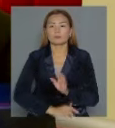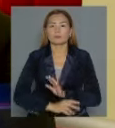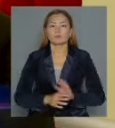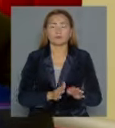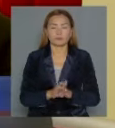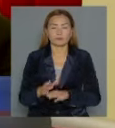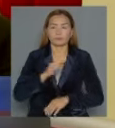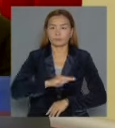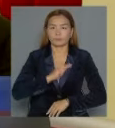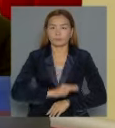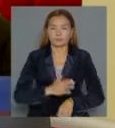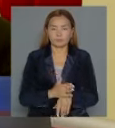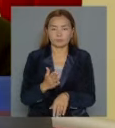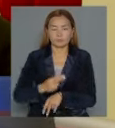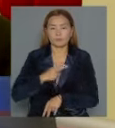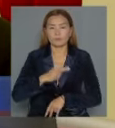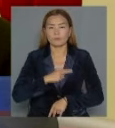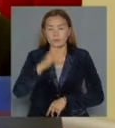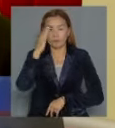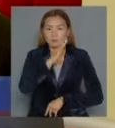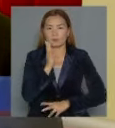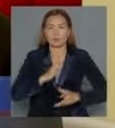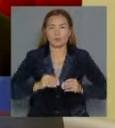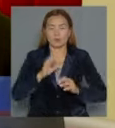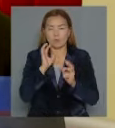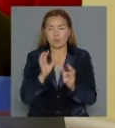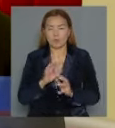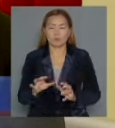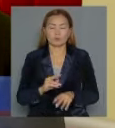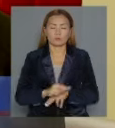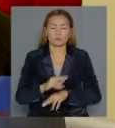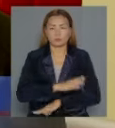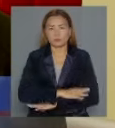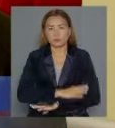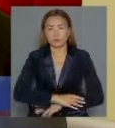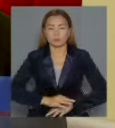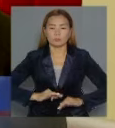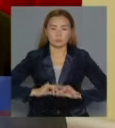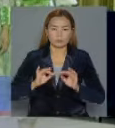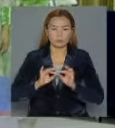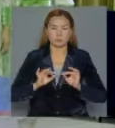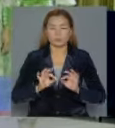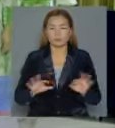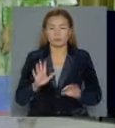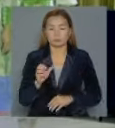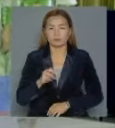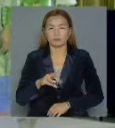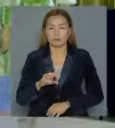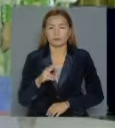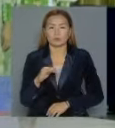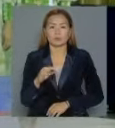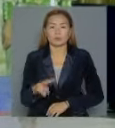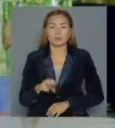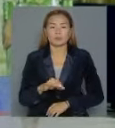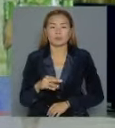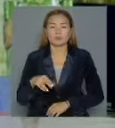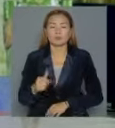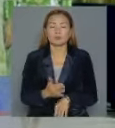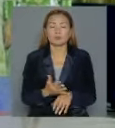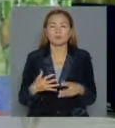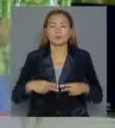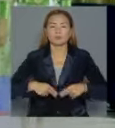еңбекке қабілетсіз және егде жастағы ата-аналарына қамқорлығын дәріптеу және кеңінен насихаттау. Аманжол Бермағанбетов пен Рита Қаражанованың